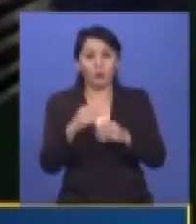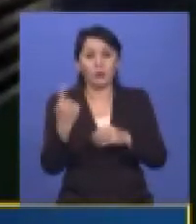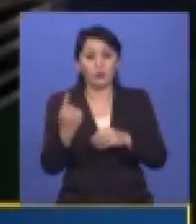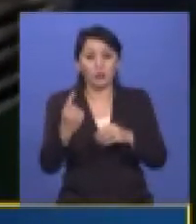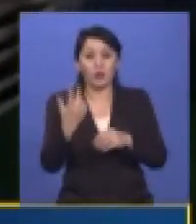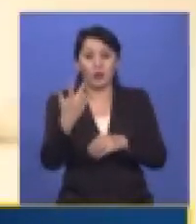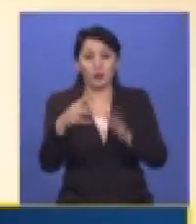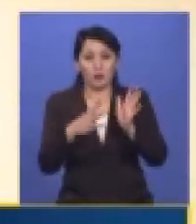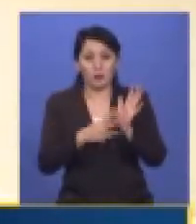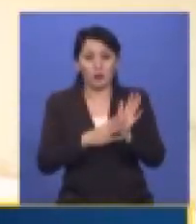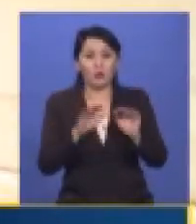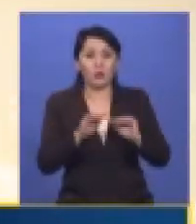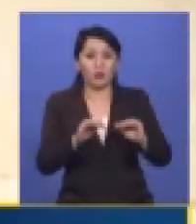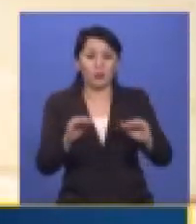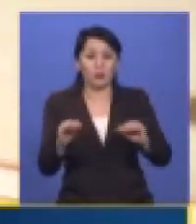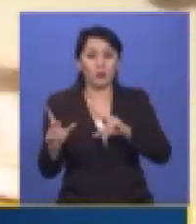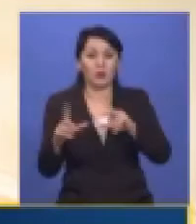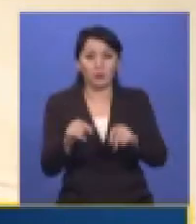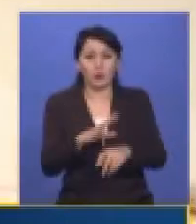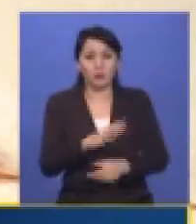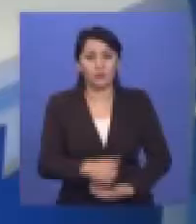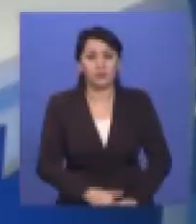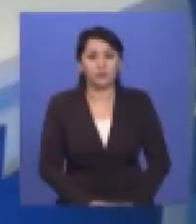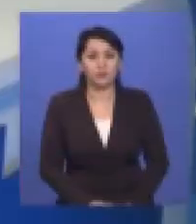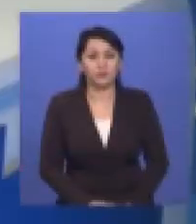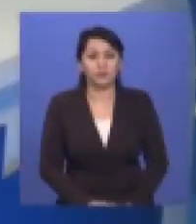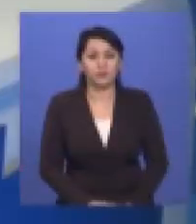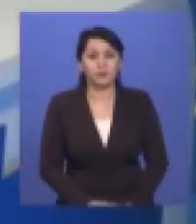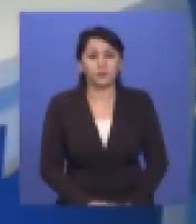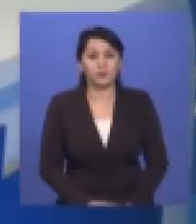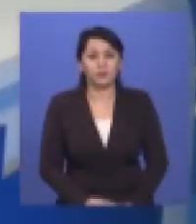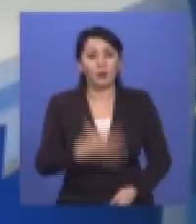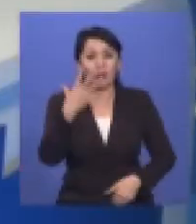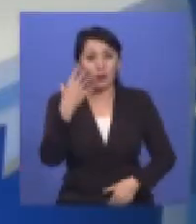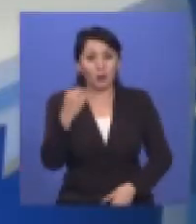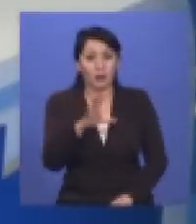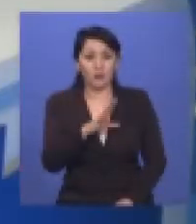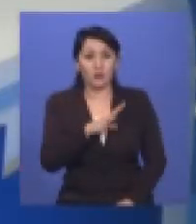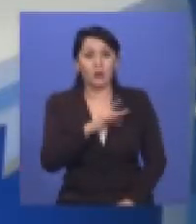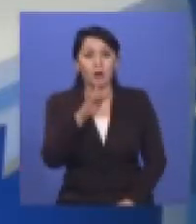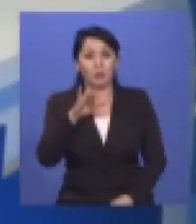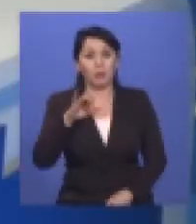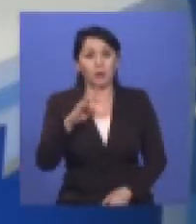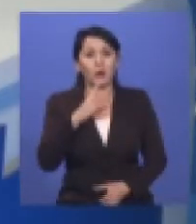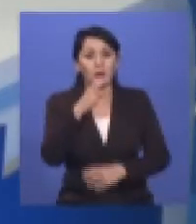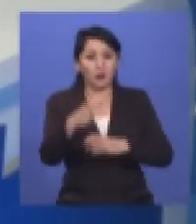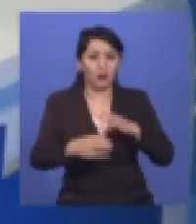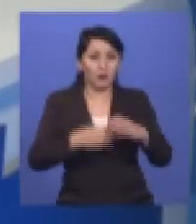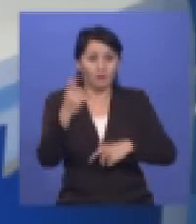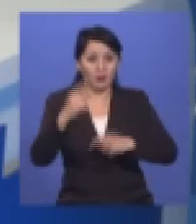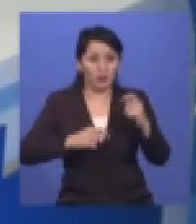39 оқушысы аттанды. Әмірі Ақбатай, жаңалықтар қызметі. Алматыда өткен жастарын халықаралық